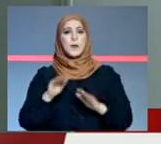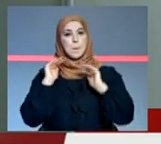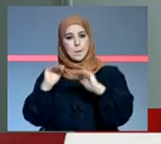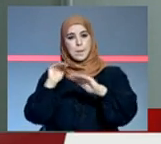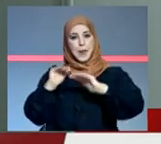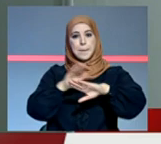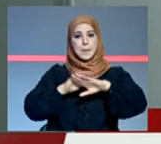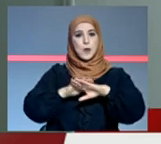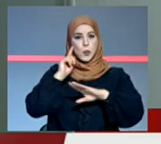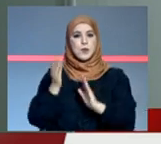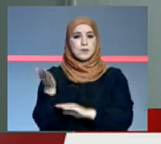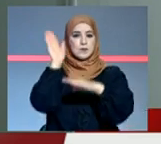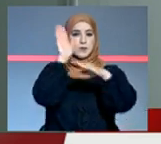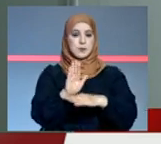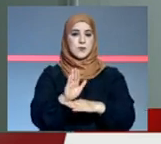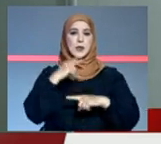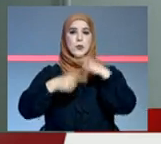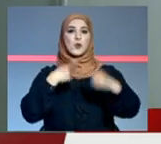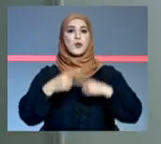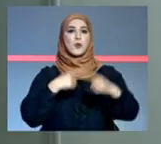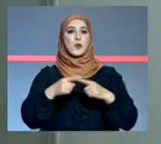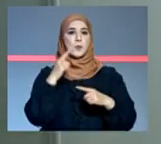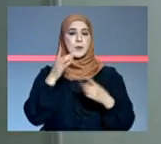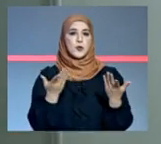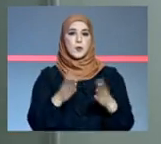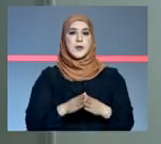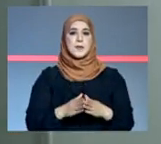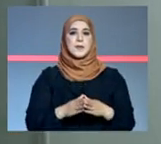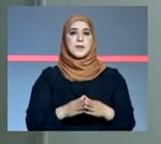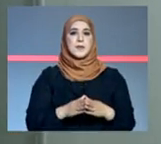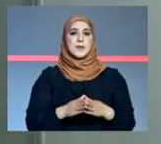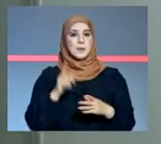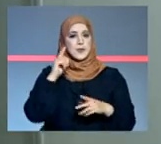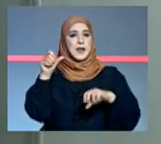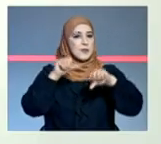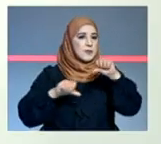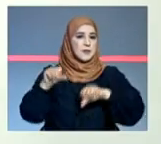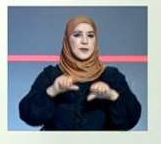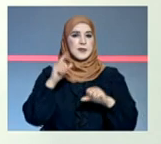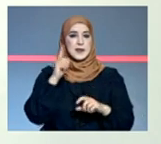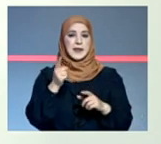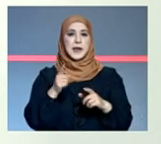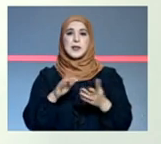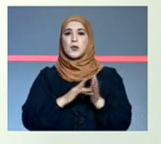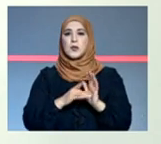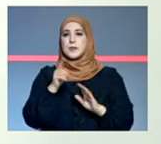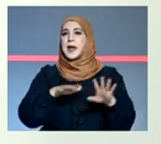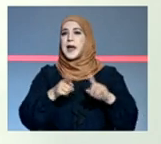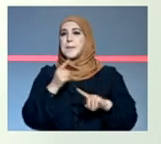الإطار يقع رفعها يومين إلى يعني إلى التحليل في الانستيتيو باستور. أهم الإجراءات